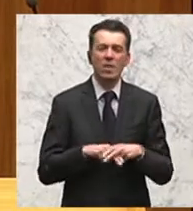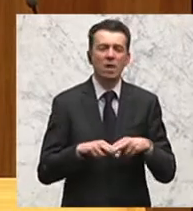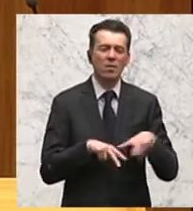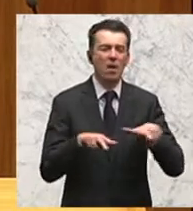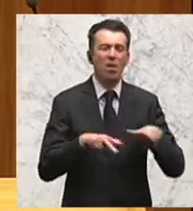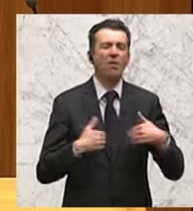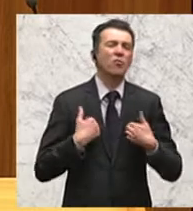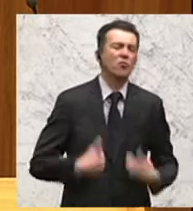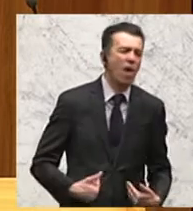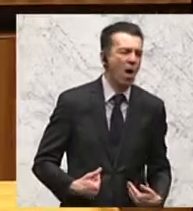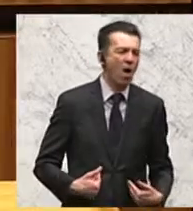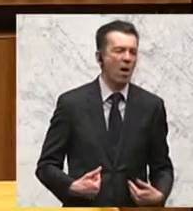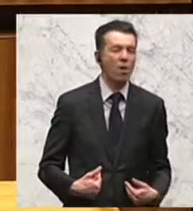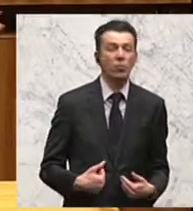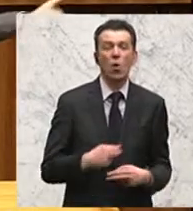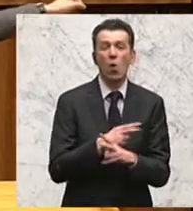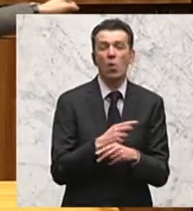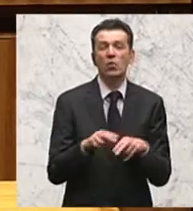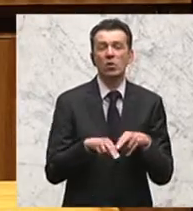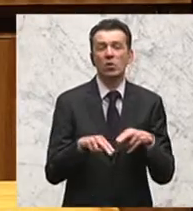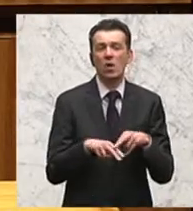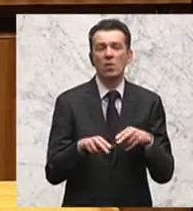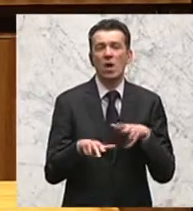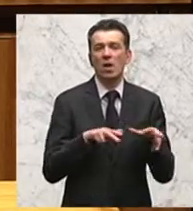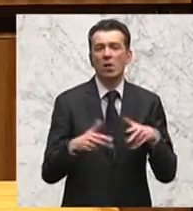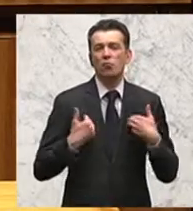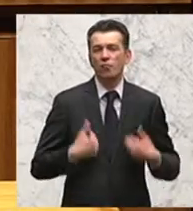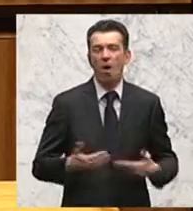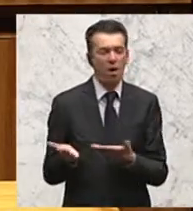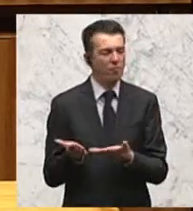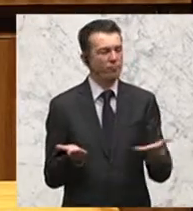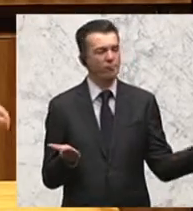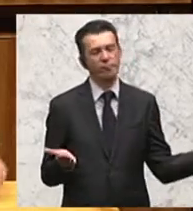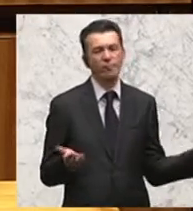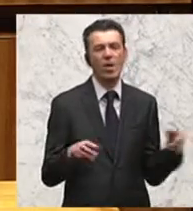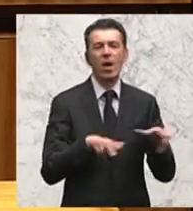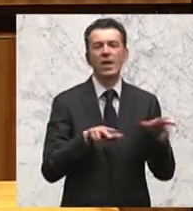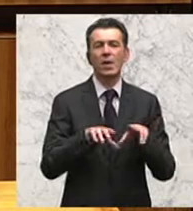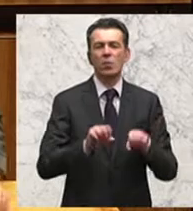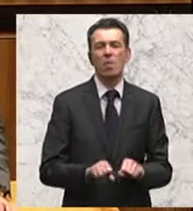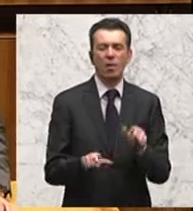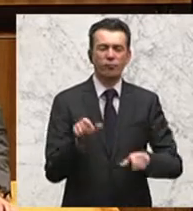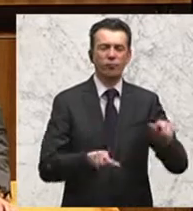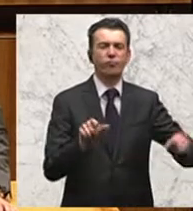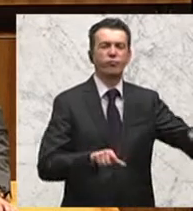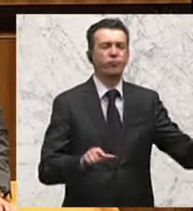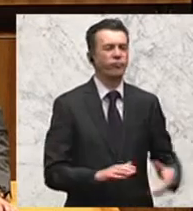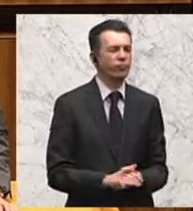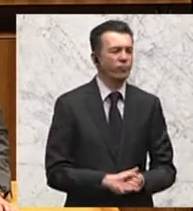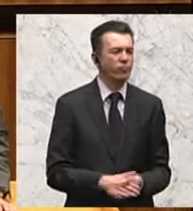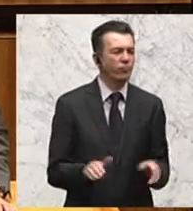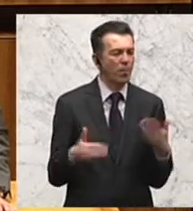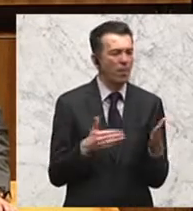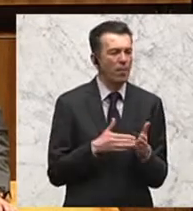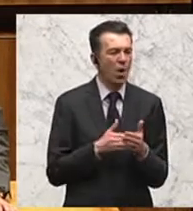haben. Und die Schwäche der österreichischen nationalen Regierung sehen Sie personifiziert auf dieser Regierungsbank oben sitzen. Ja, wir brauchen uns doch